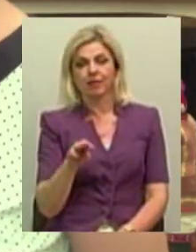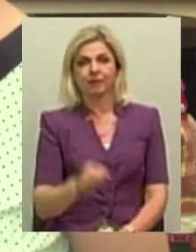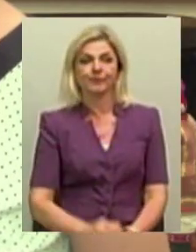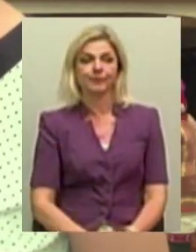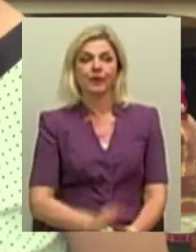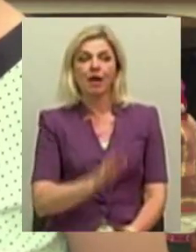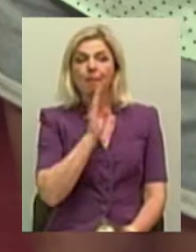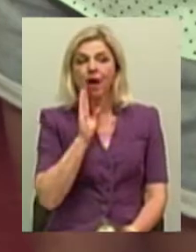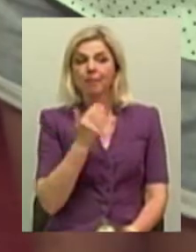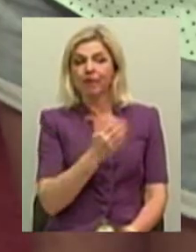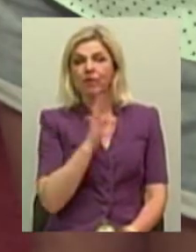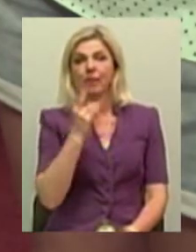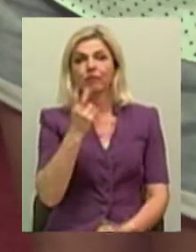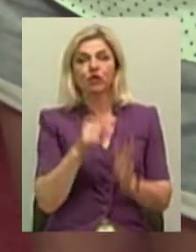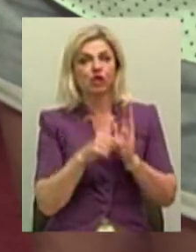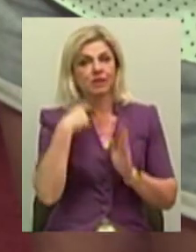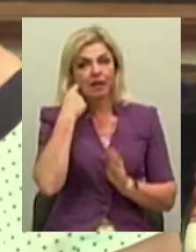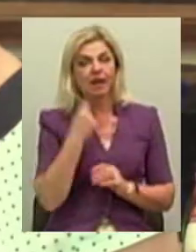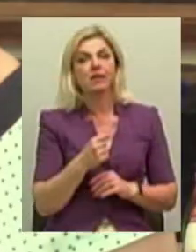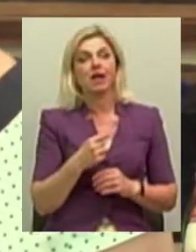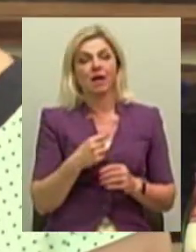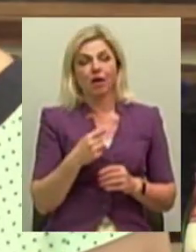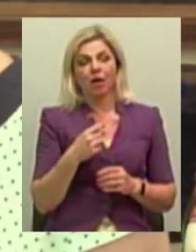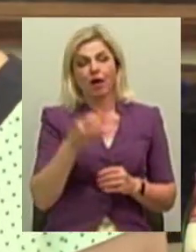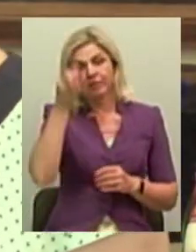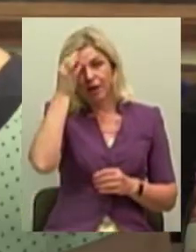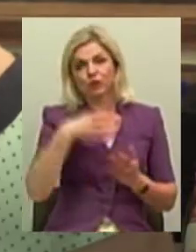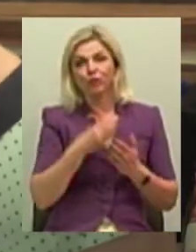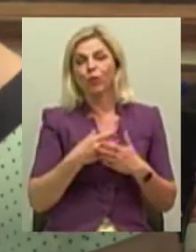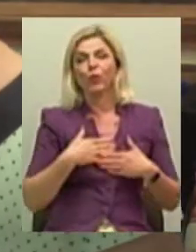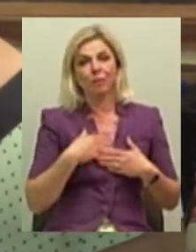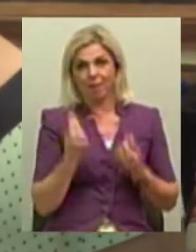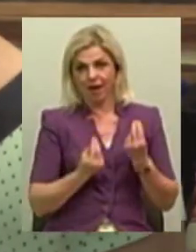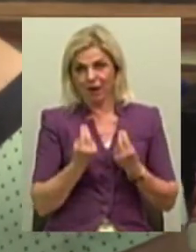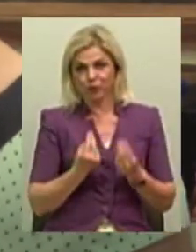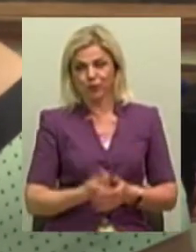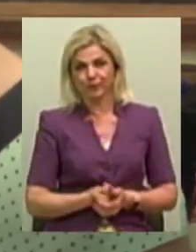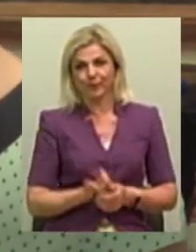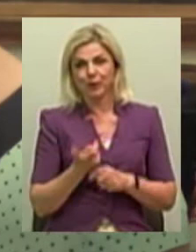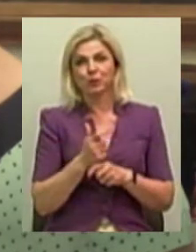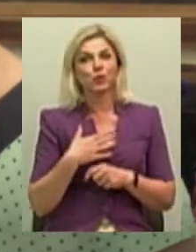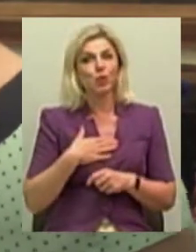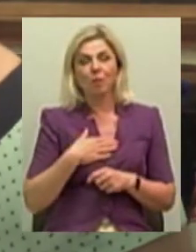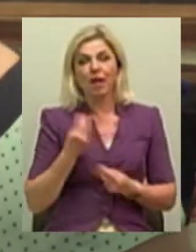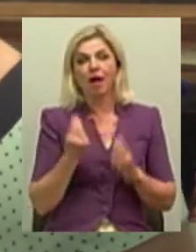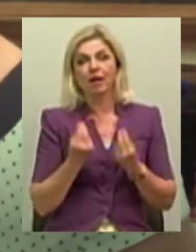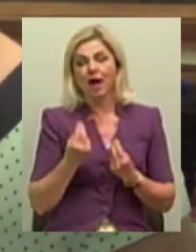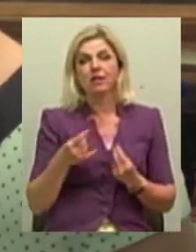Мама Маргарити, 26-річна Олександра Малік, пригадує свою улюблену іграшку. Я дуже любила машинки,